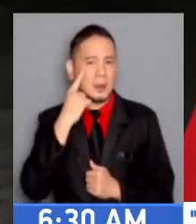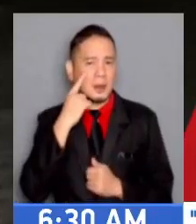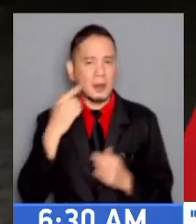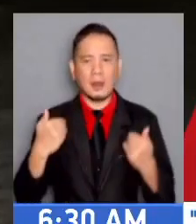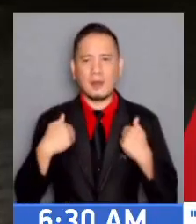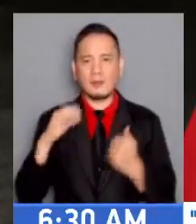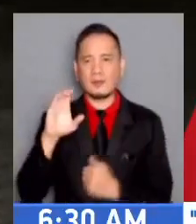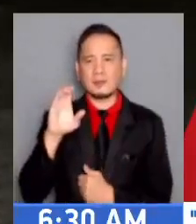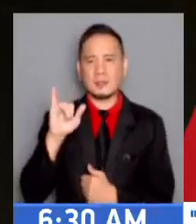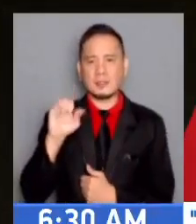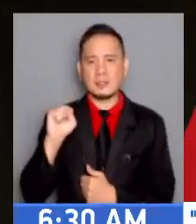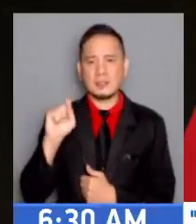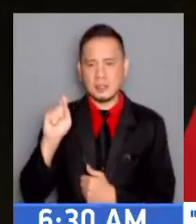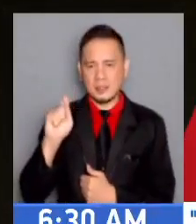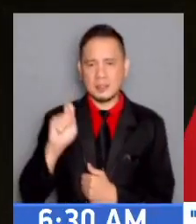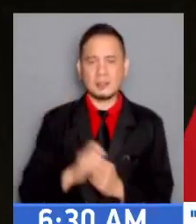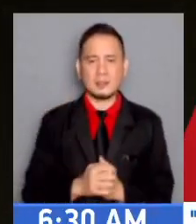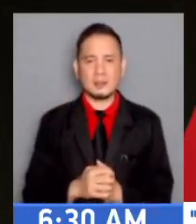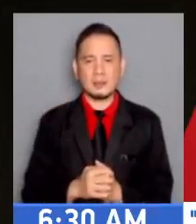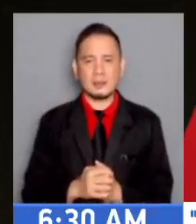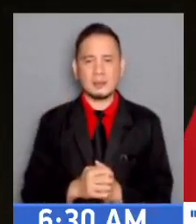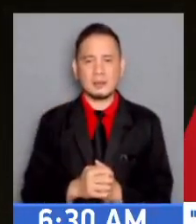ko may ano sa baga. Sana